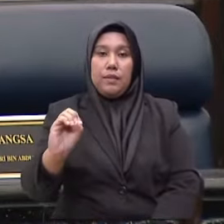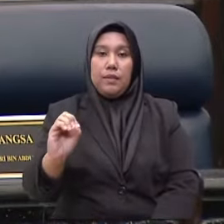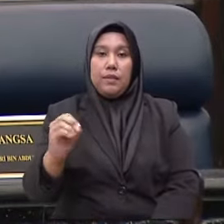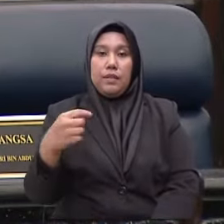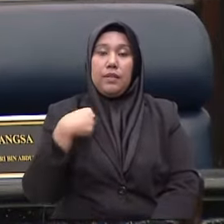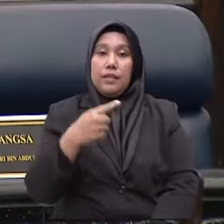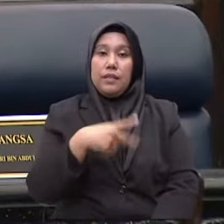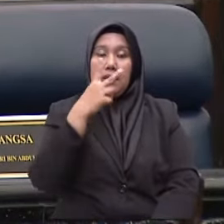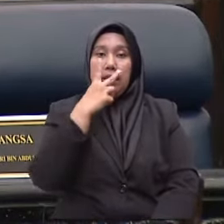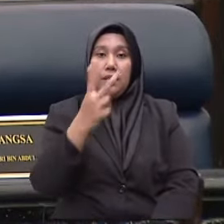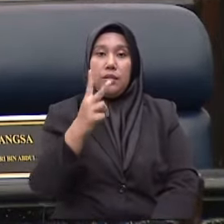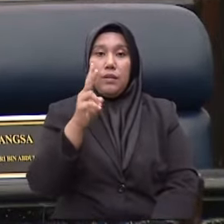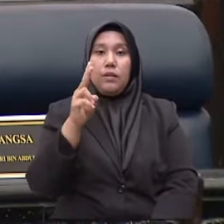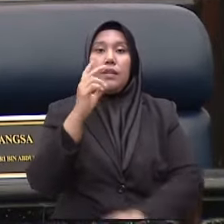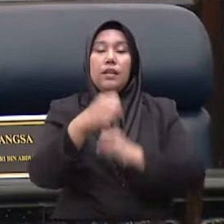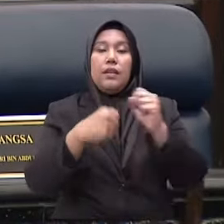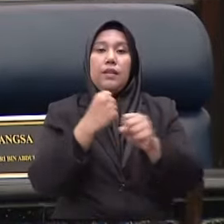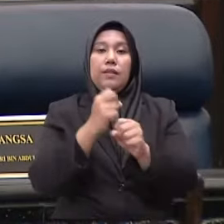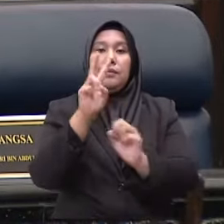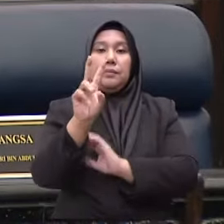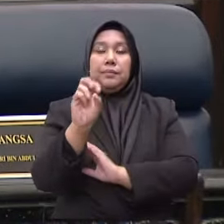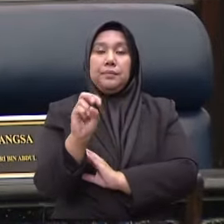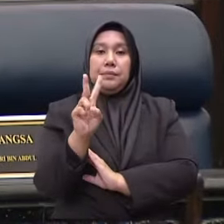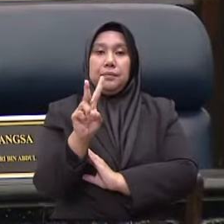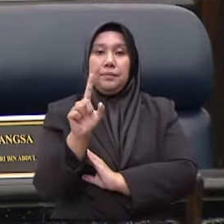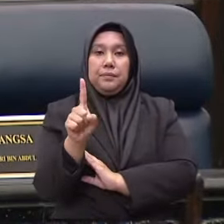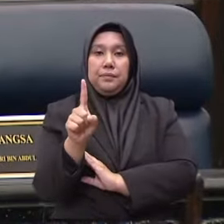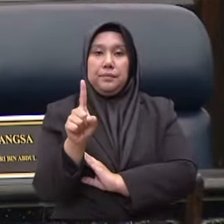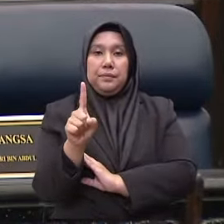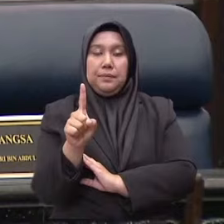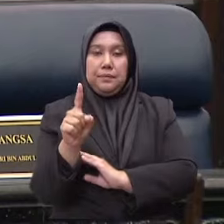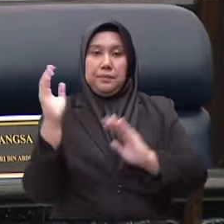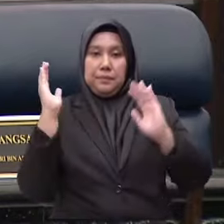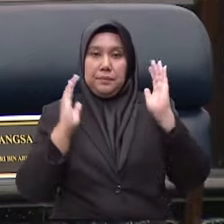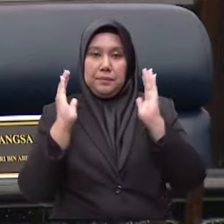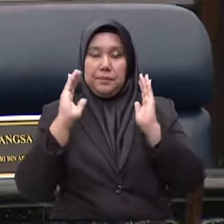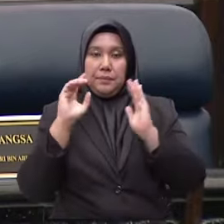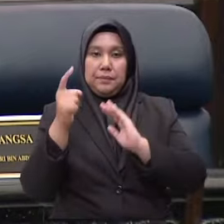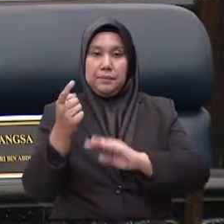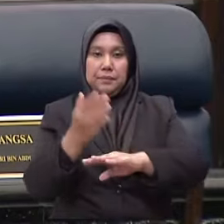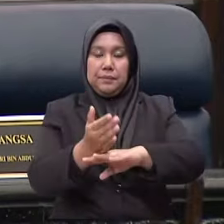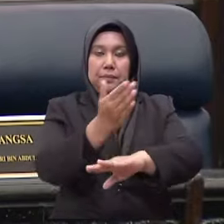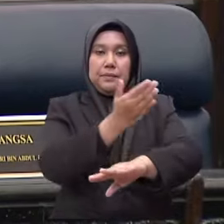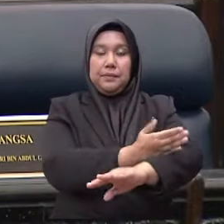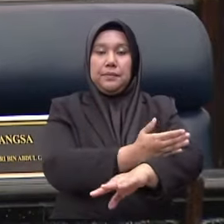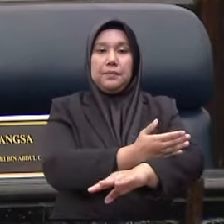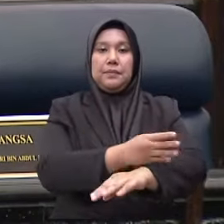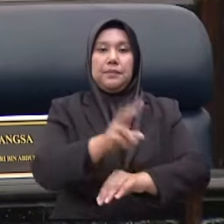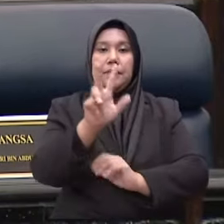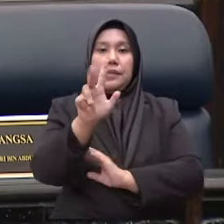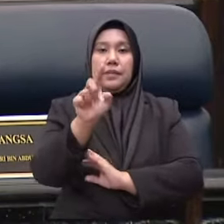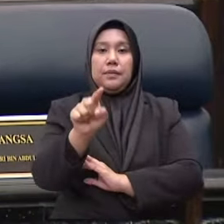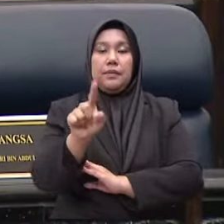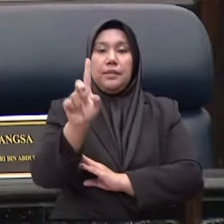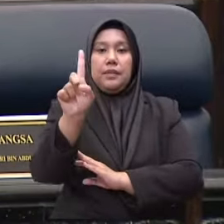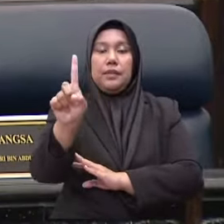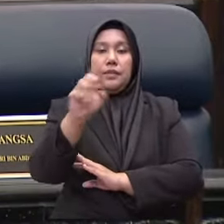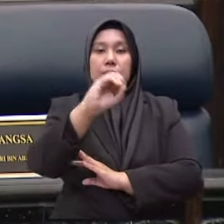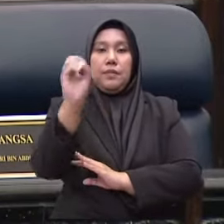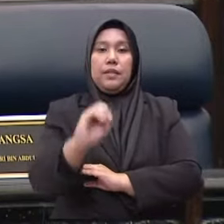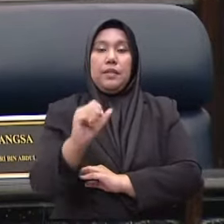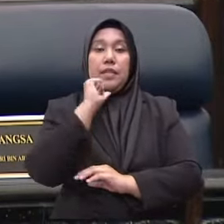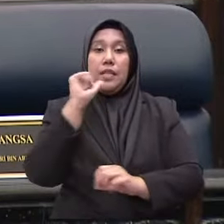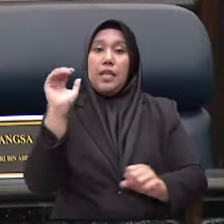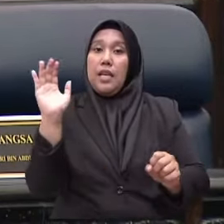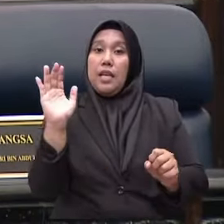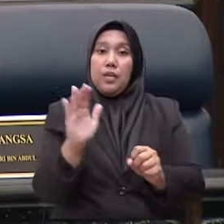kita tengok tahun 2021 Malaysia Hanya berkembang 3.1% tidak cukup untuk cover